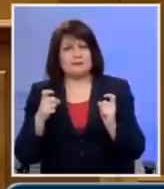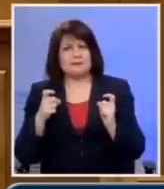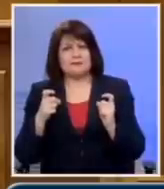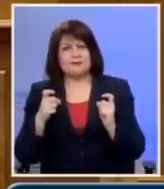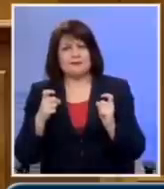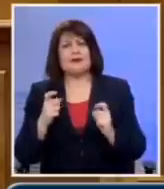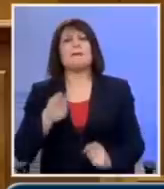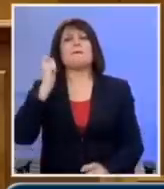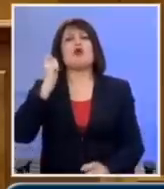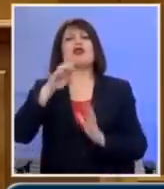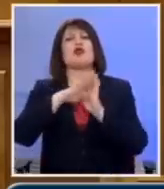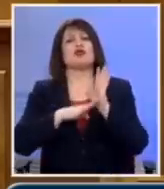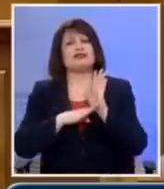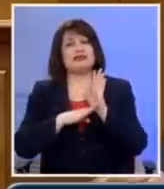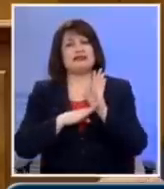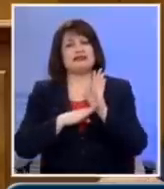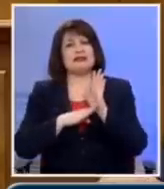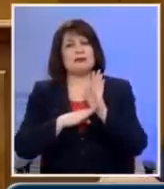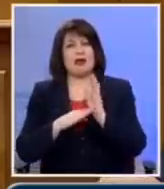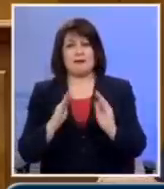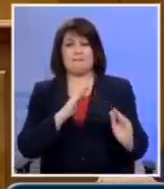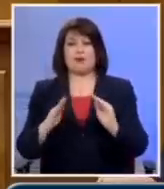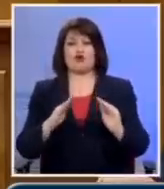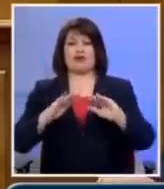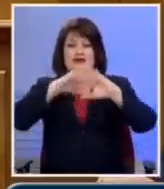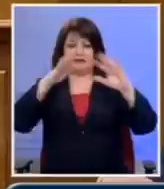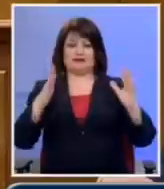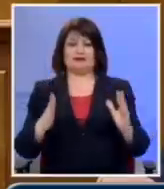είναι ότι το πολιτικό σύστημα έχει περιβάλει τον εαυτό του με μανδύα